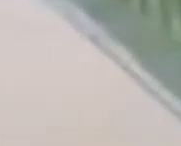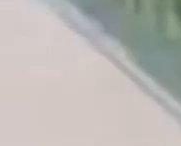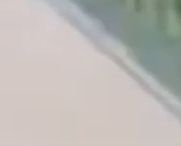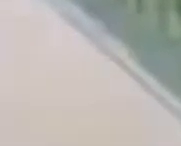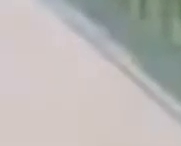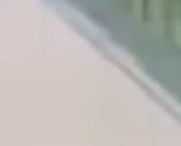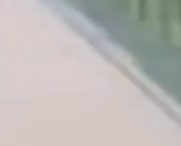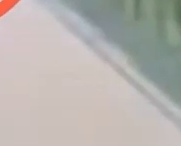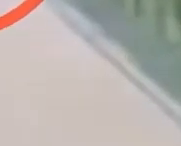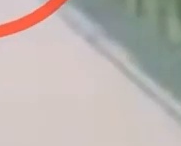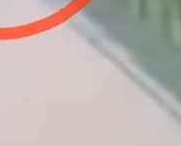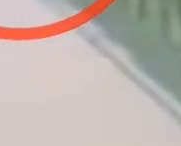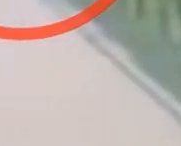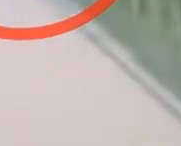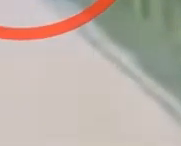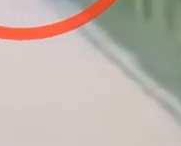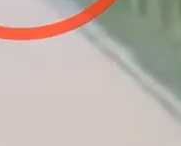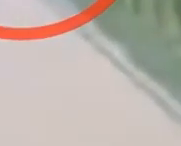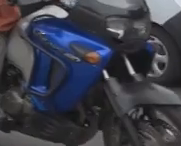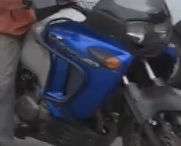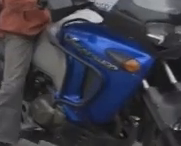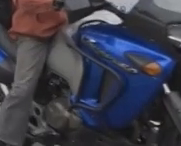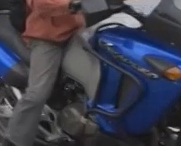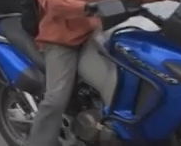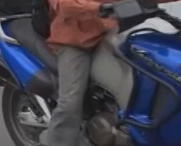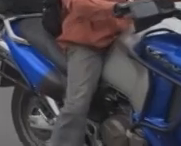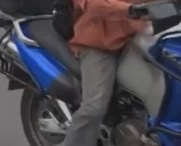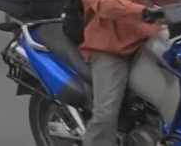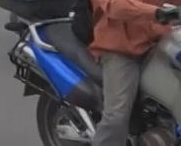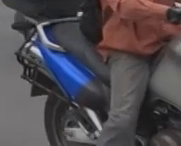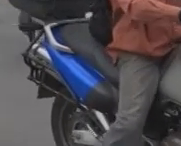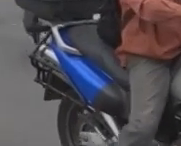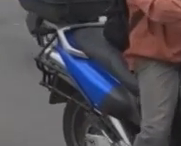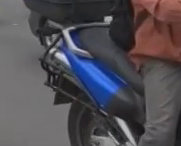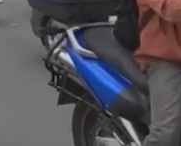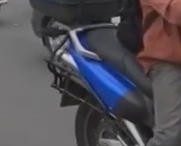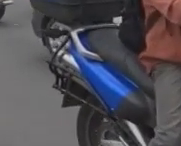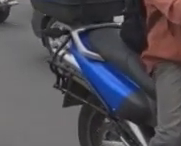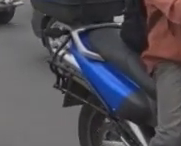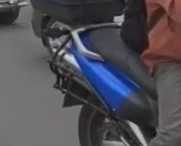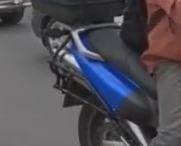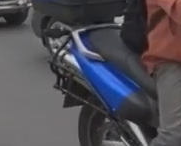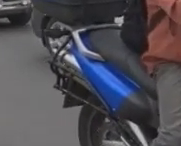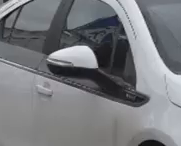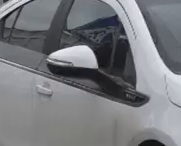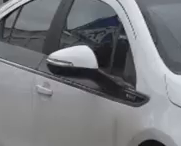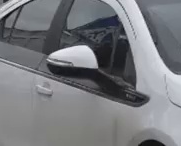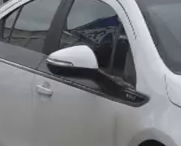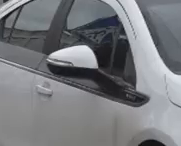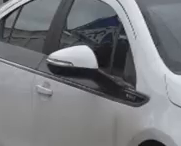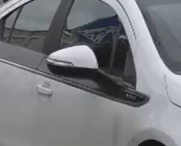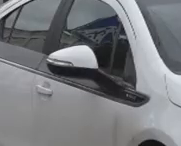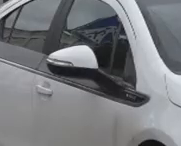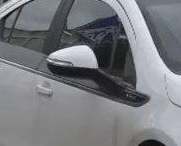Водій 24-го маршрутного автобусу, який збив чоловіка на пішохідному переході, замість викликати швидку, завантажив його у салон і повіз